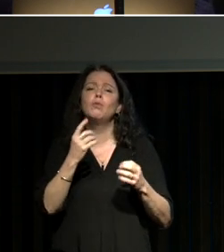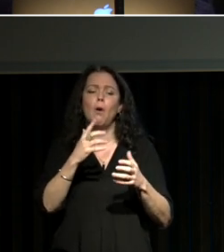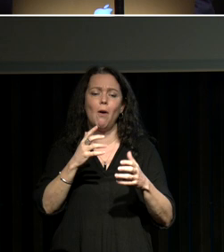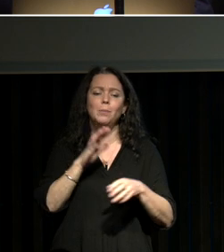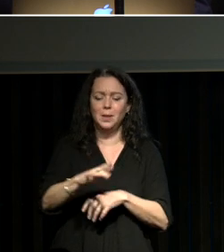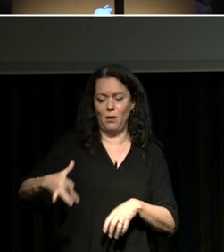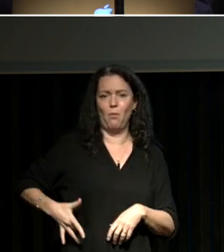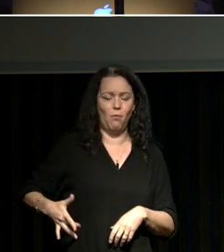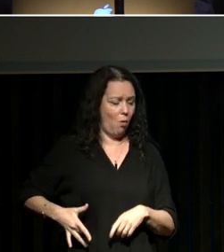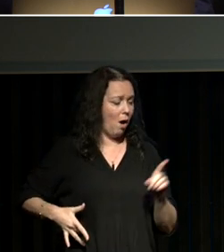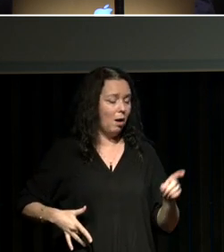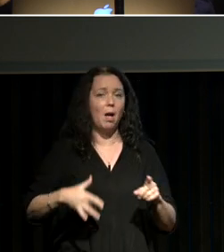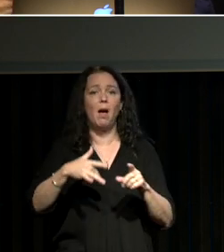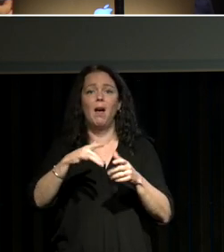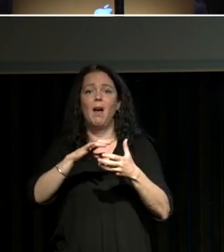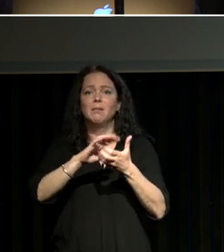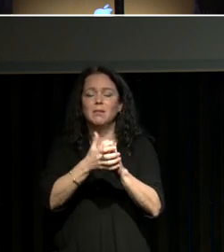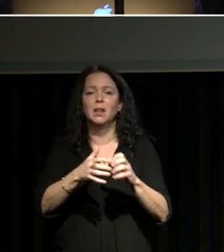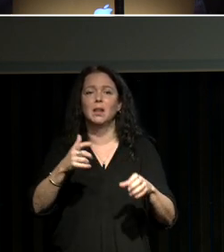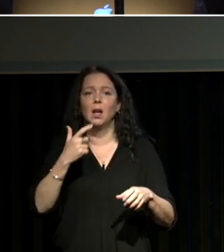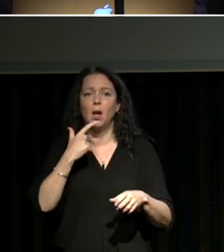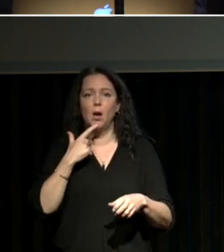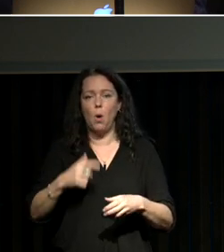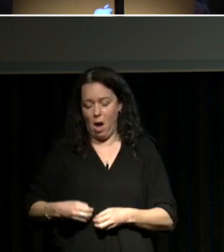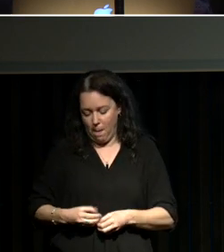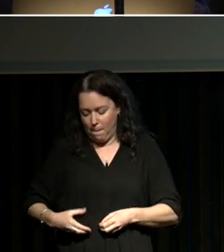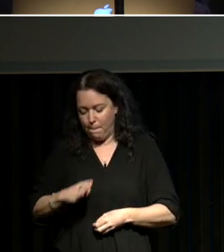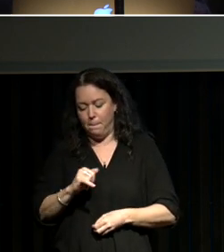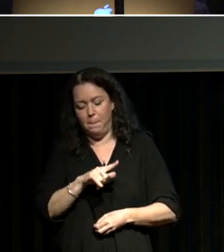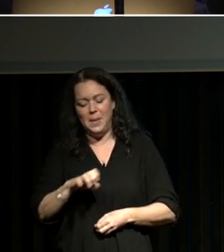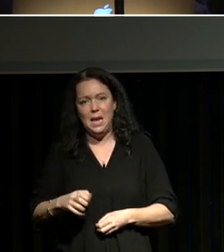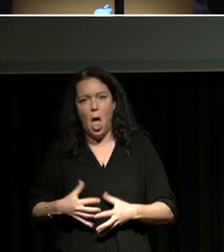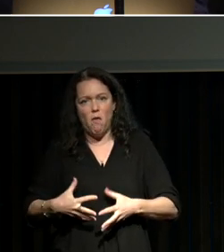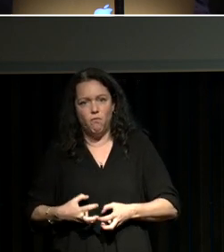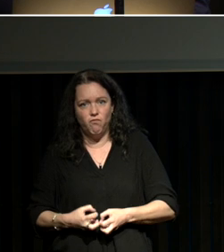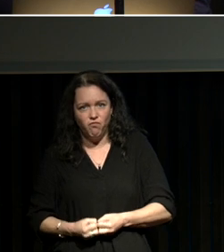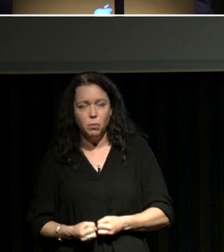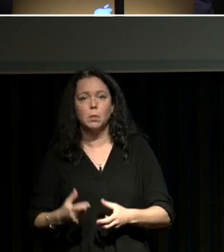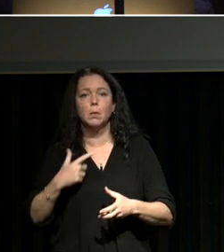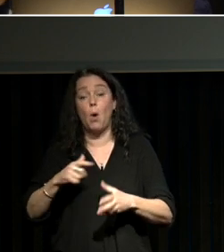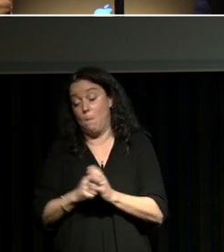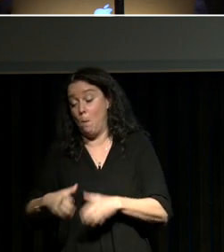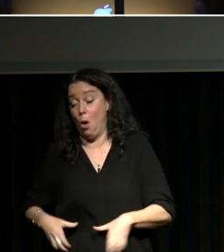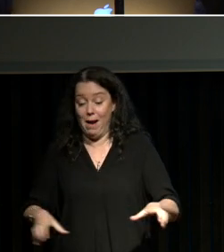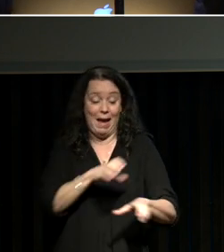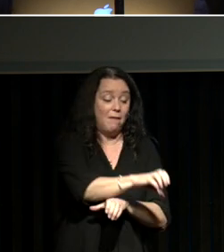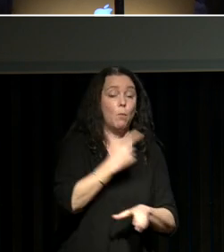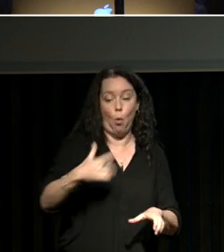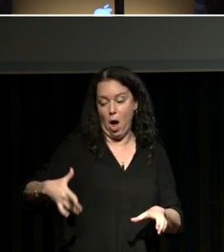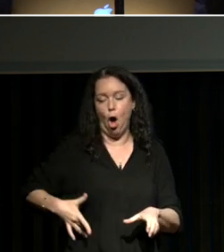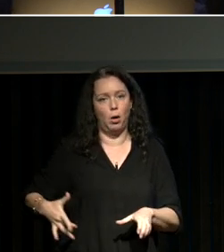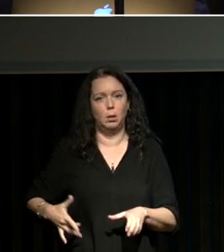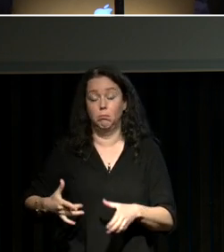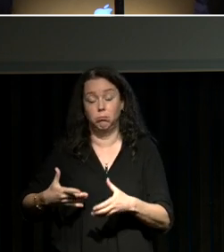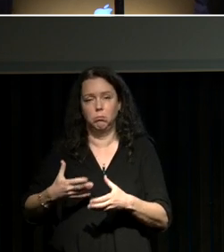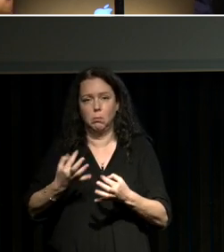le foie de ce type de greffon, c'est la nécrose de la voie biliaire, une fois que la greffe a été faite, parce que l'organe a trop souffert. Il